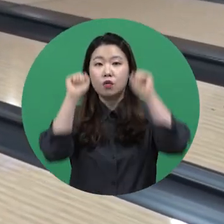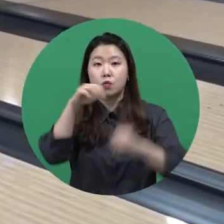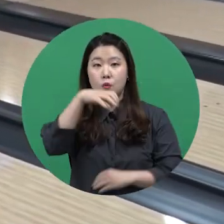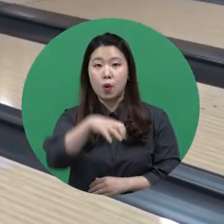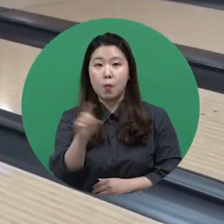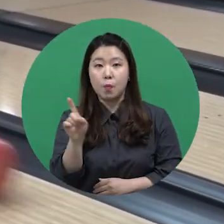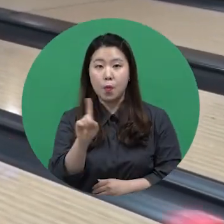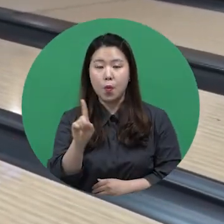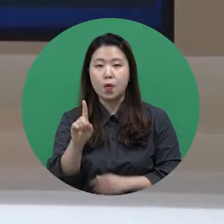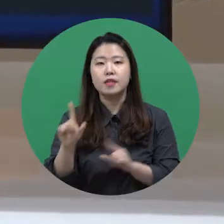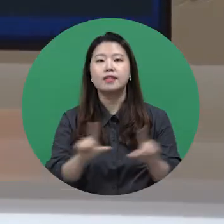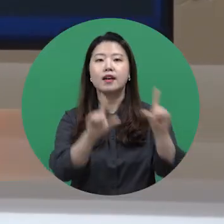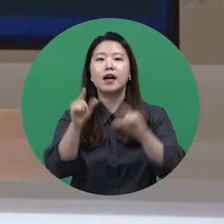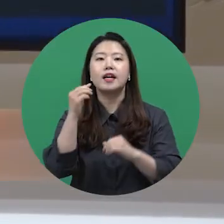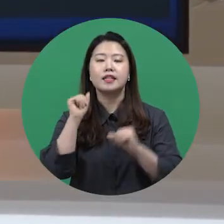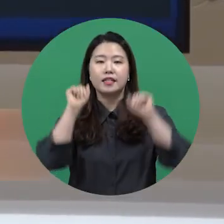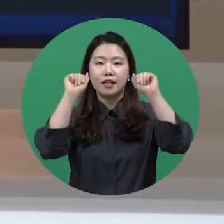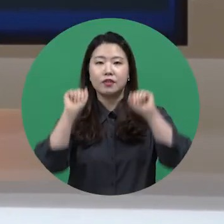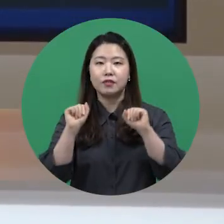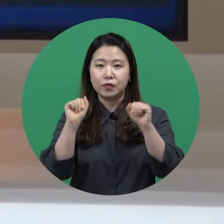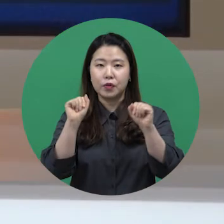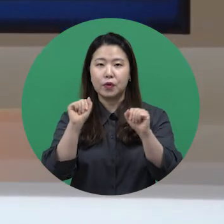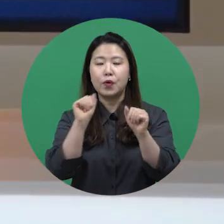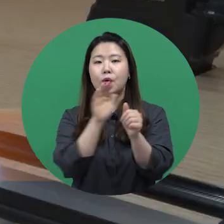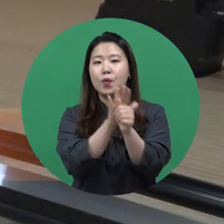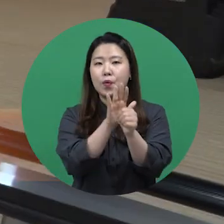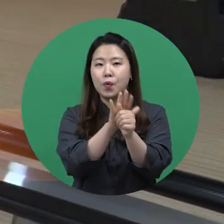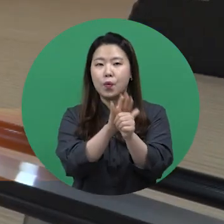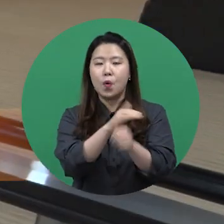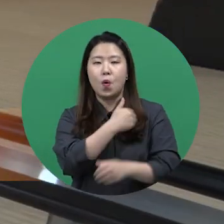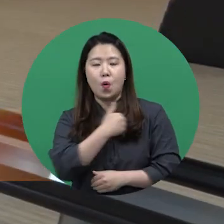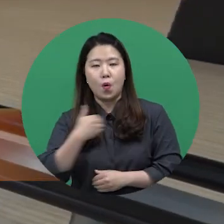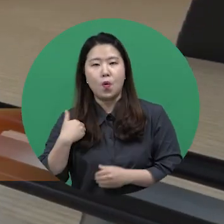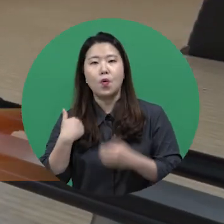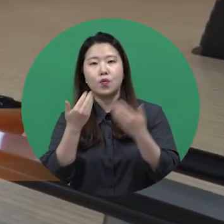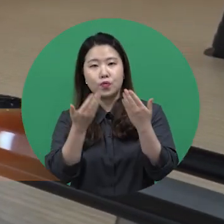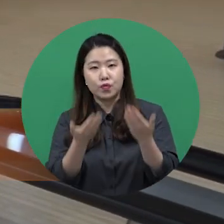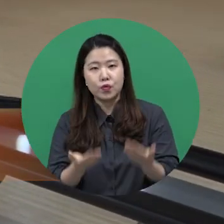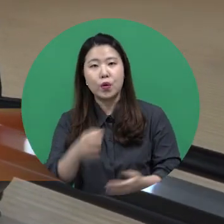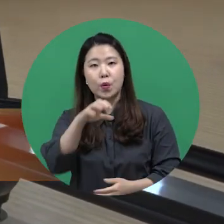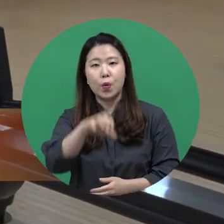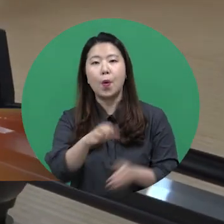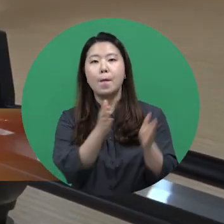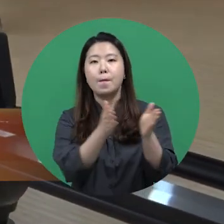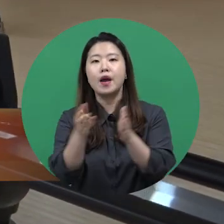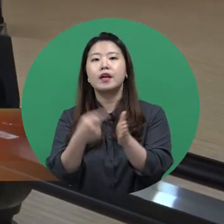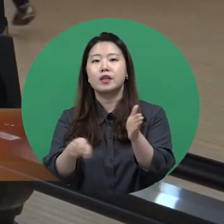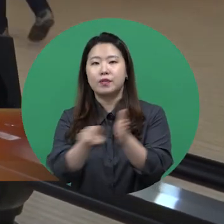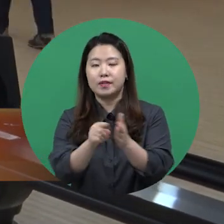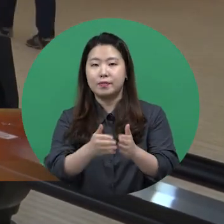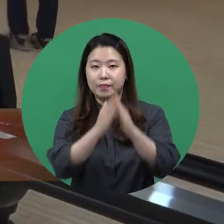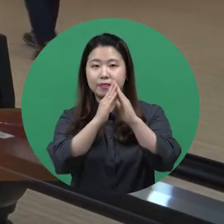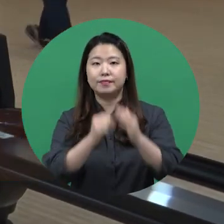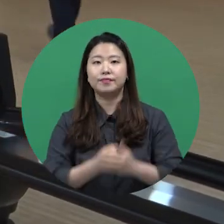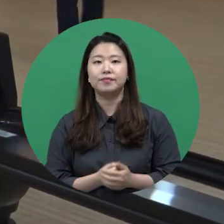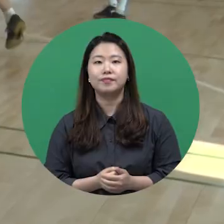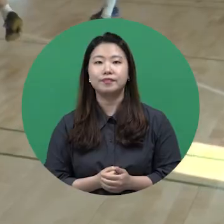항동생활체육관은 생활체육을 활성화하고 주민들에게 건전한 여가생활과 휴식공간을 제공하고자